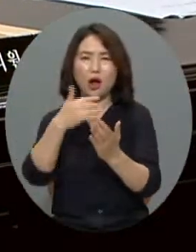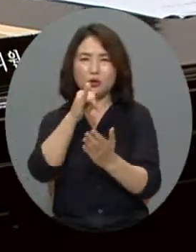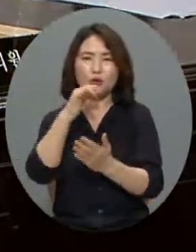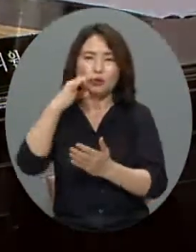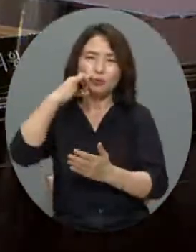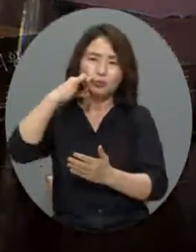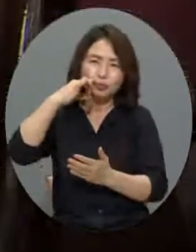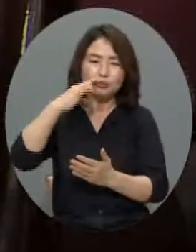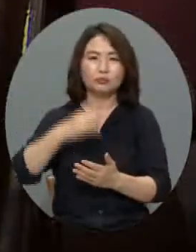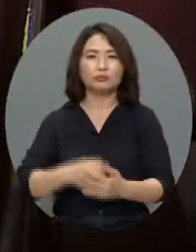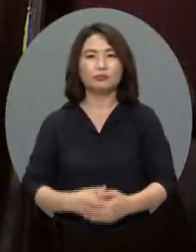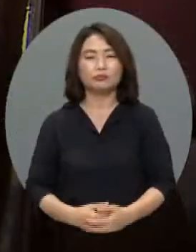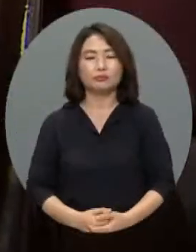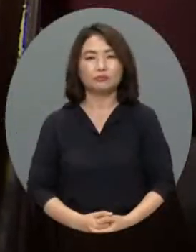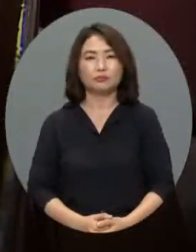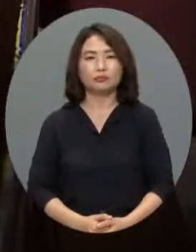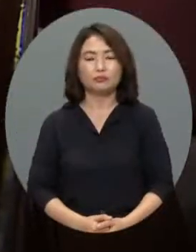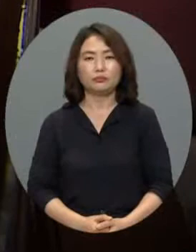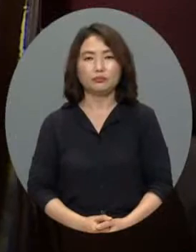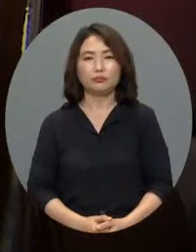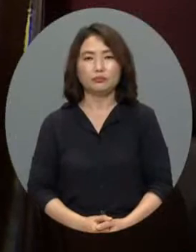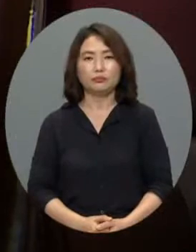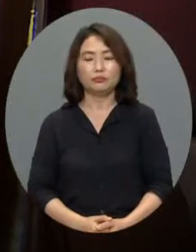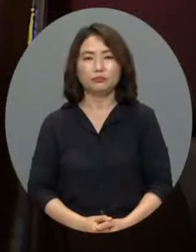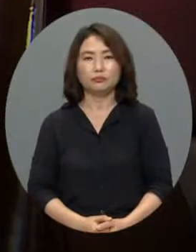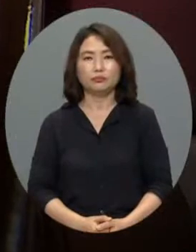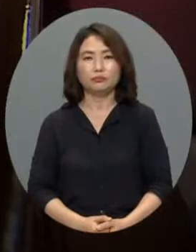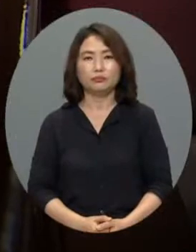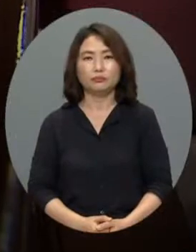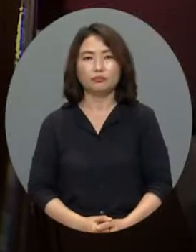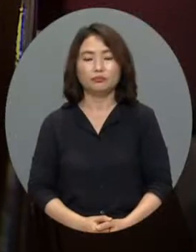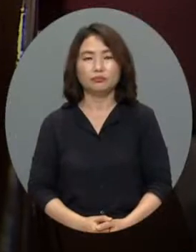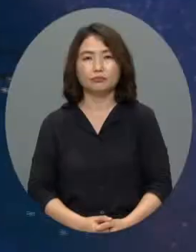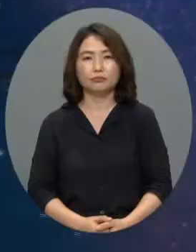주목됩니다 mbc 뉴스 윤영균 입니다